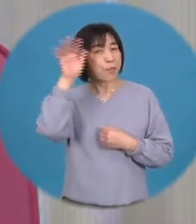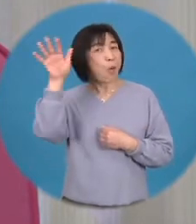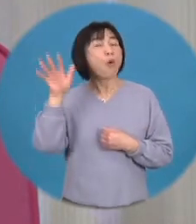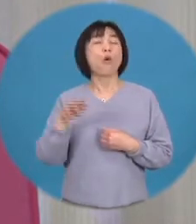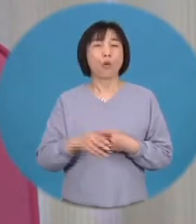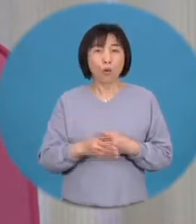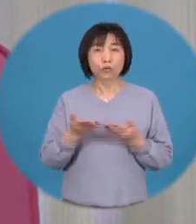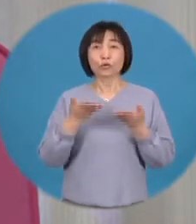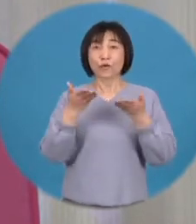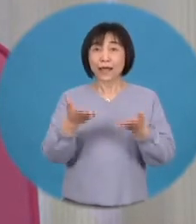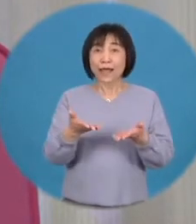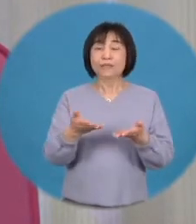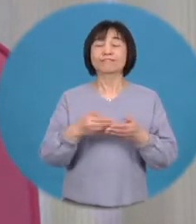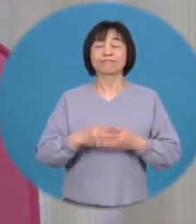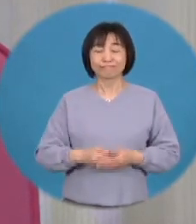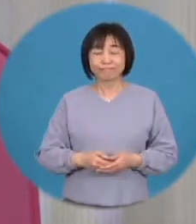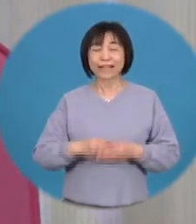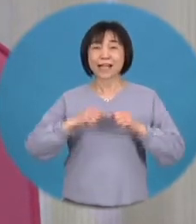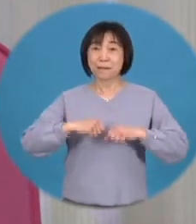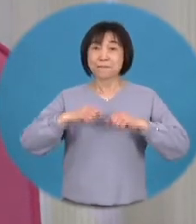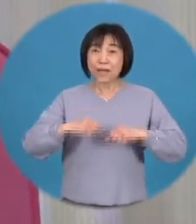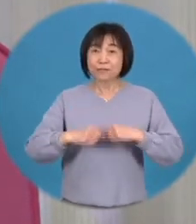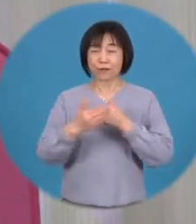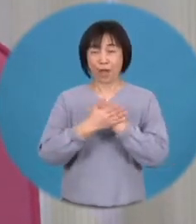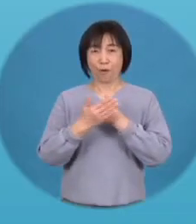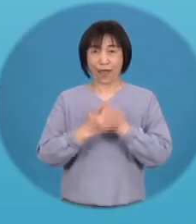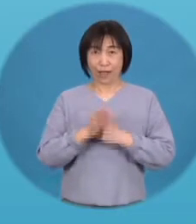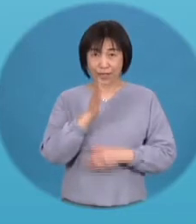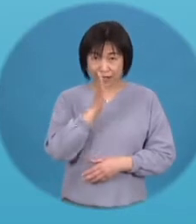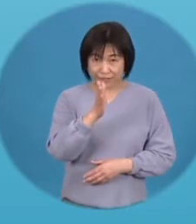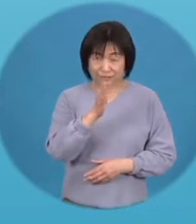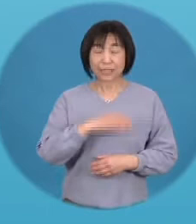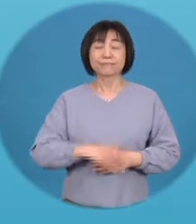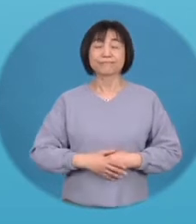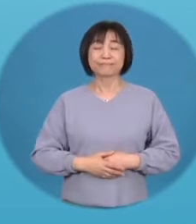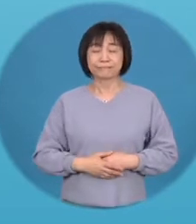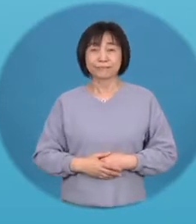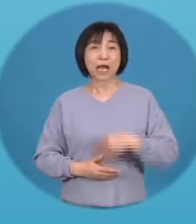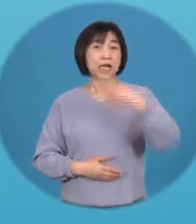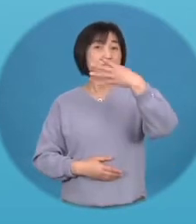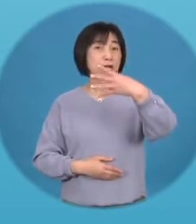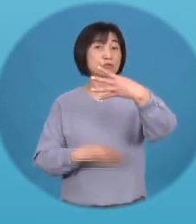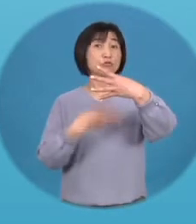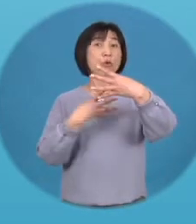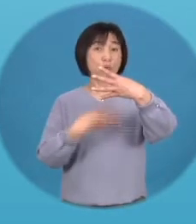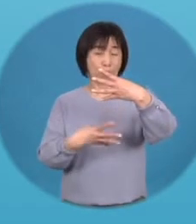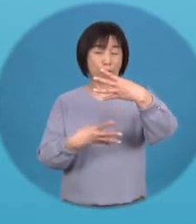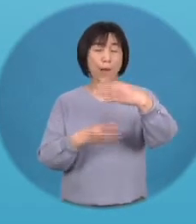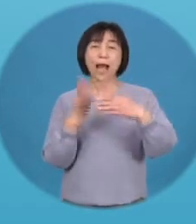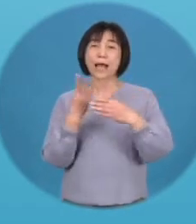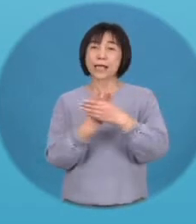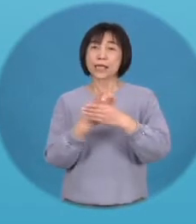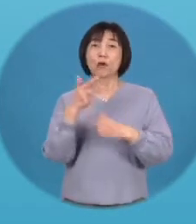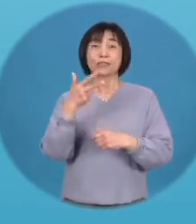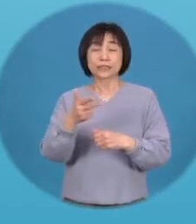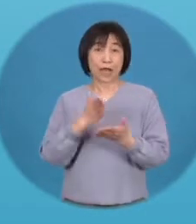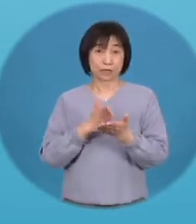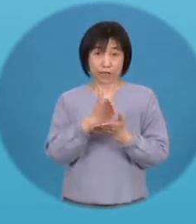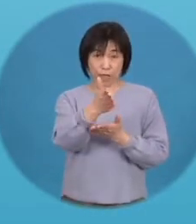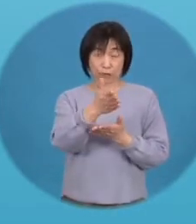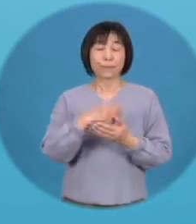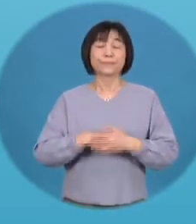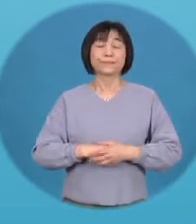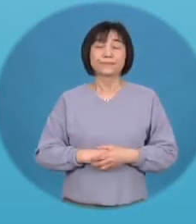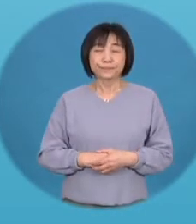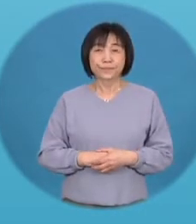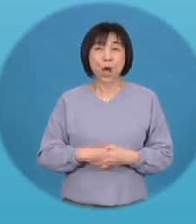頑張って走りますので、応援よろしくお願いいたします。 2日目の4月4日は下呂市から始まります。